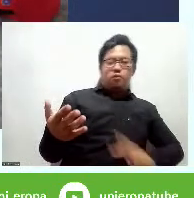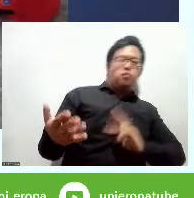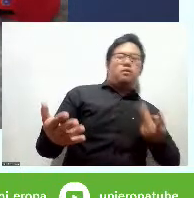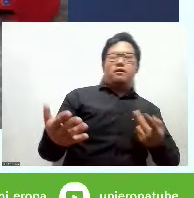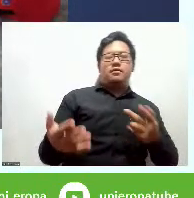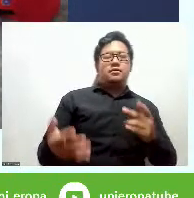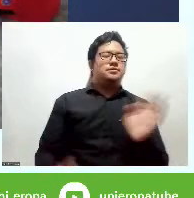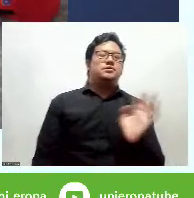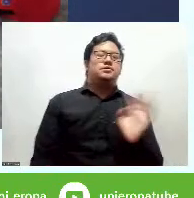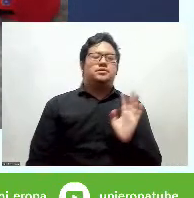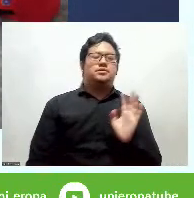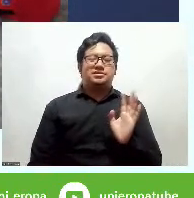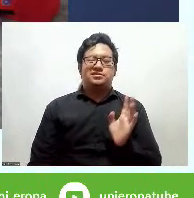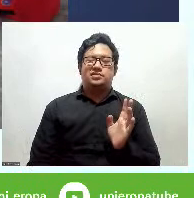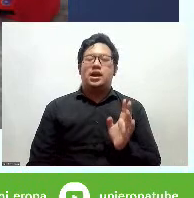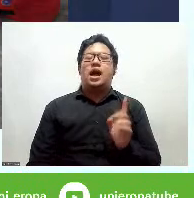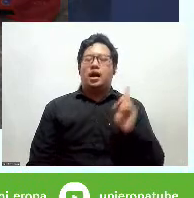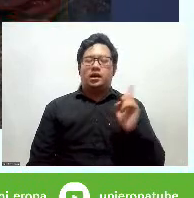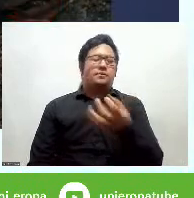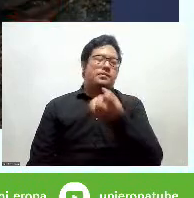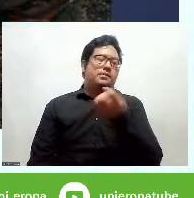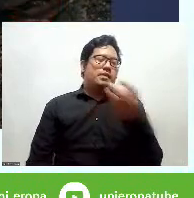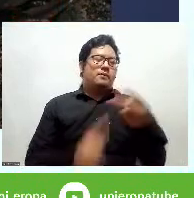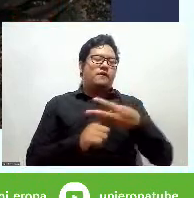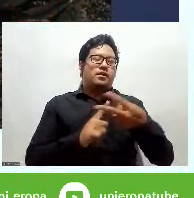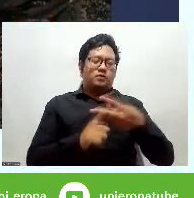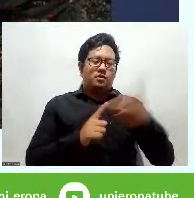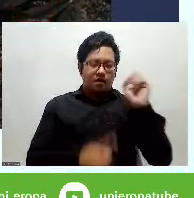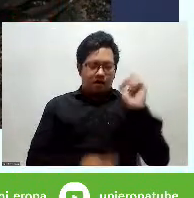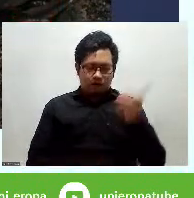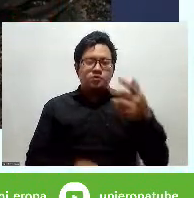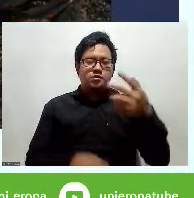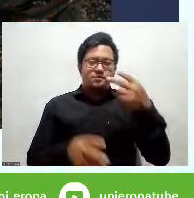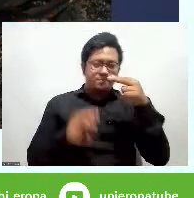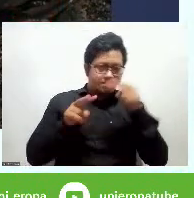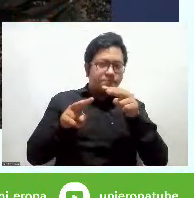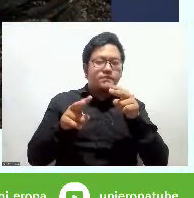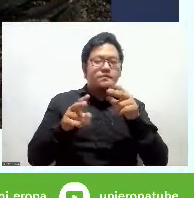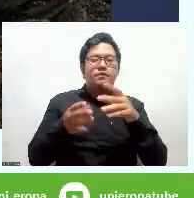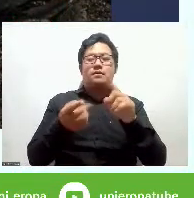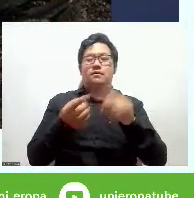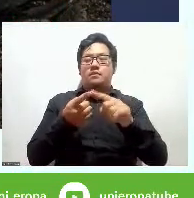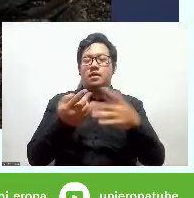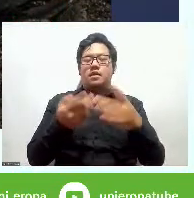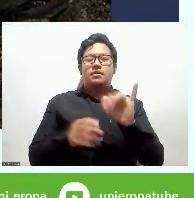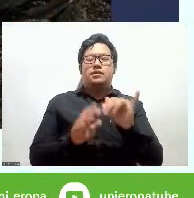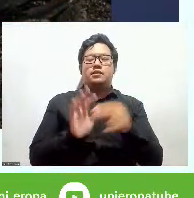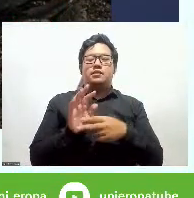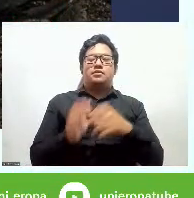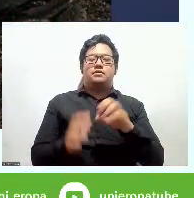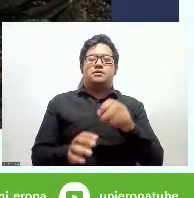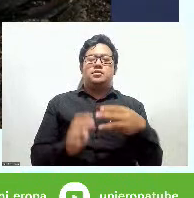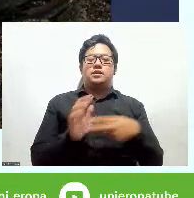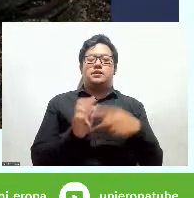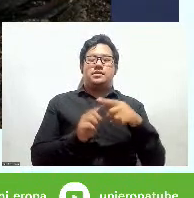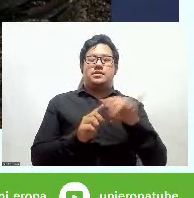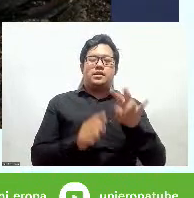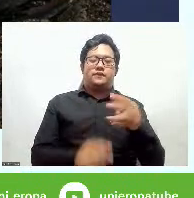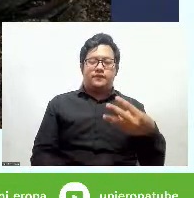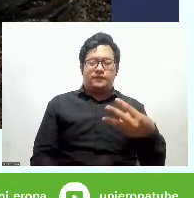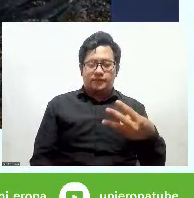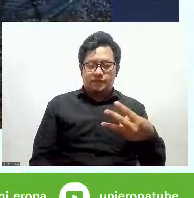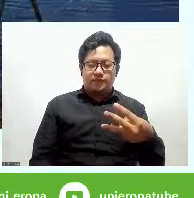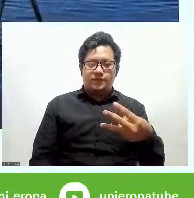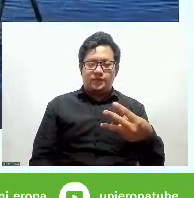kita mesti memperhatikan yang pertama adalah insentif ya insentif ini Eh bisa